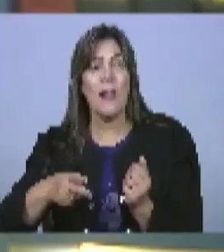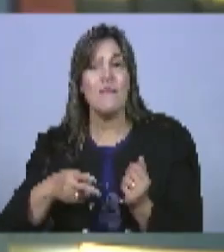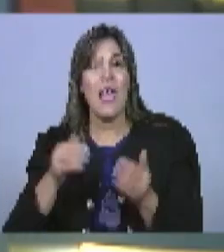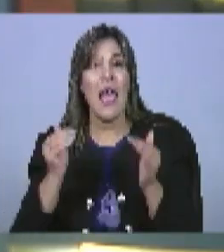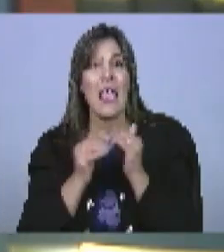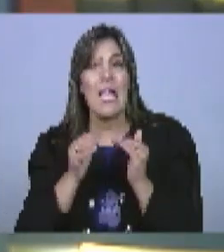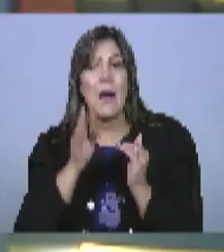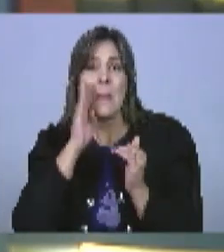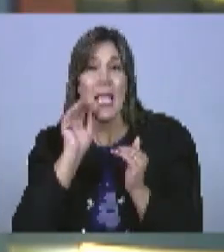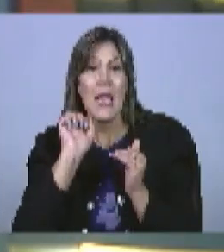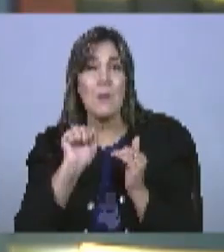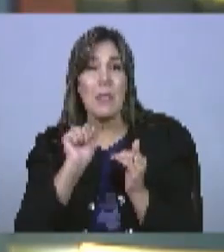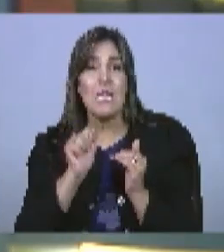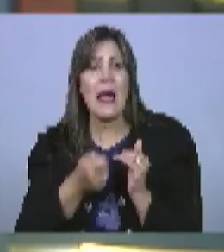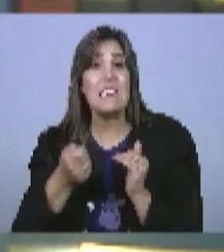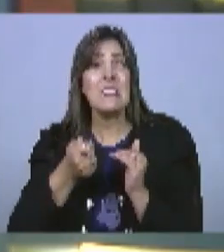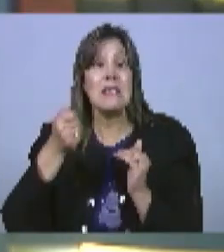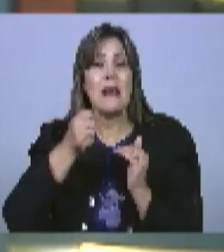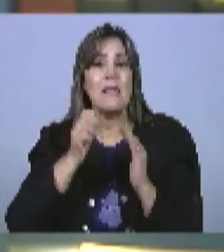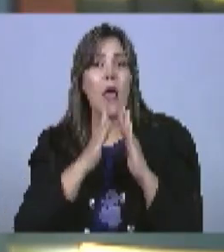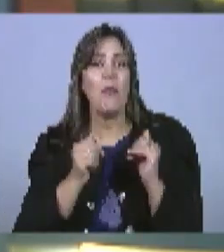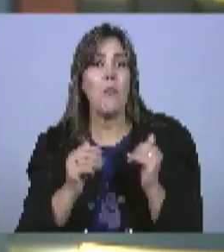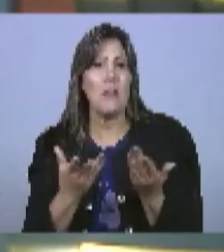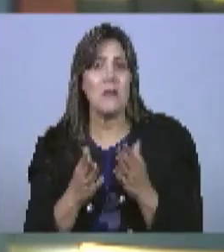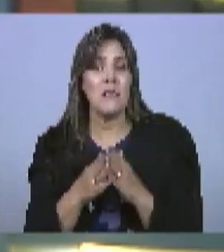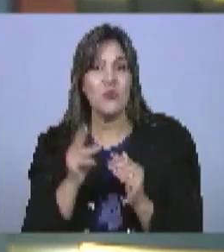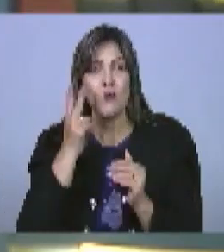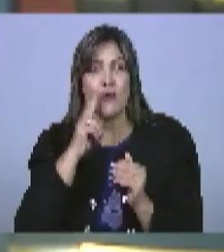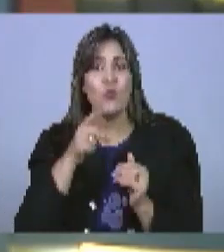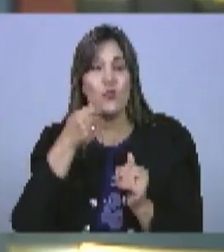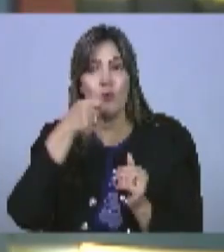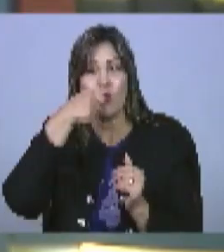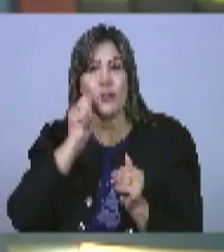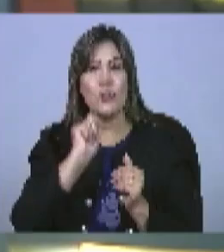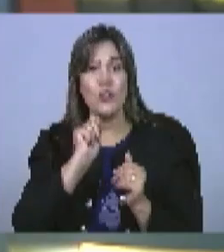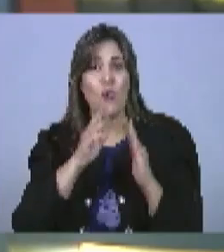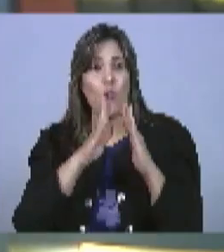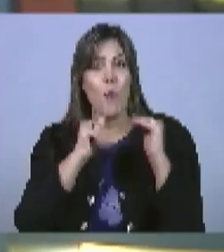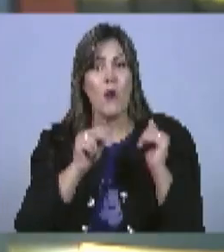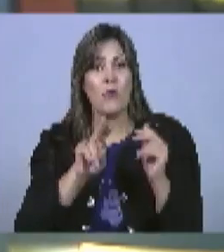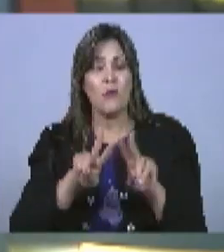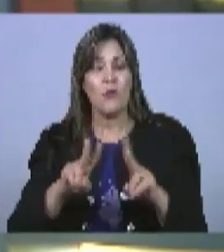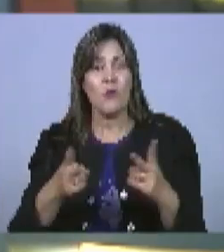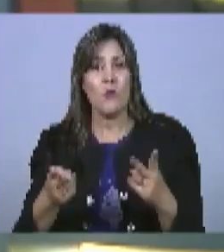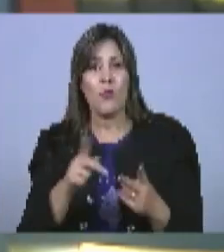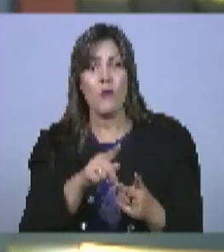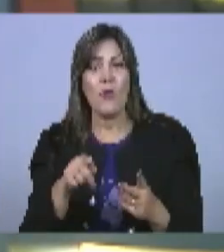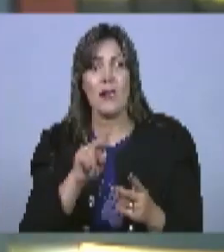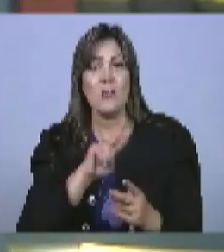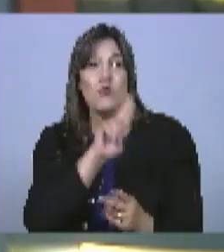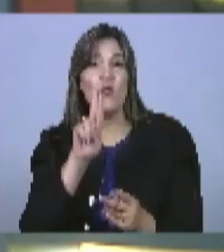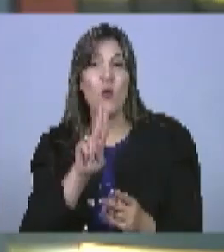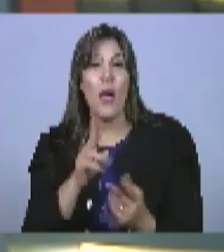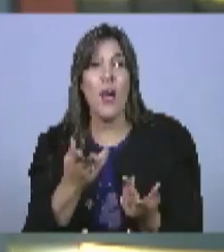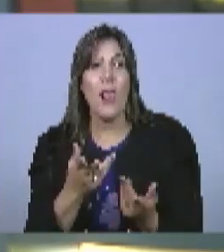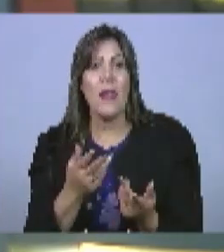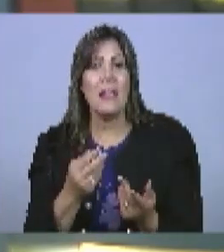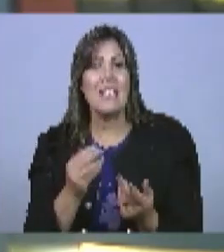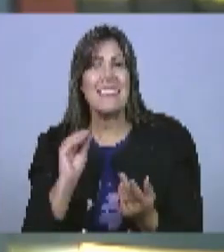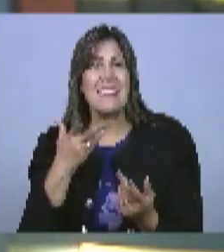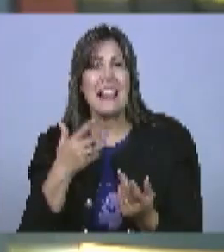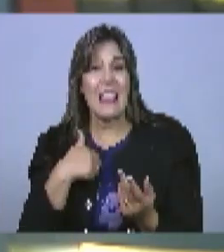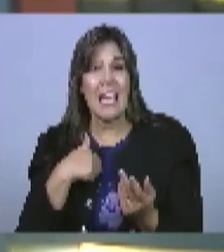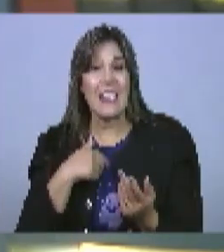بمقارنه بين ايام تبص على الصين وتبص على مصر وتسال نفسك سؤال هو احنا مش عايزين